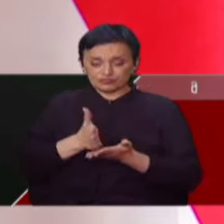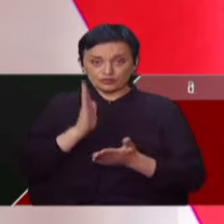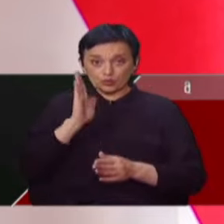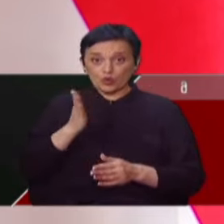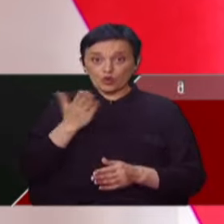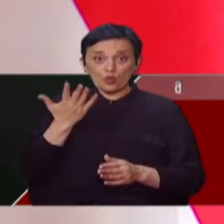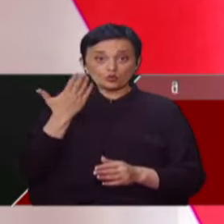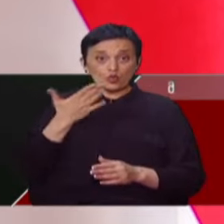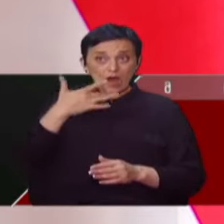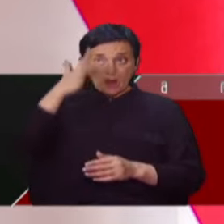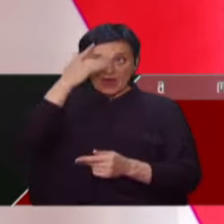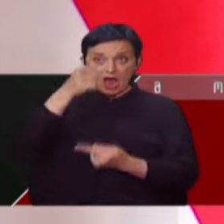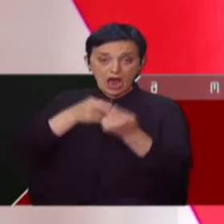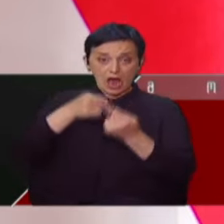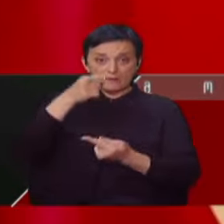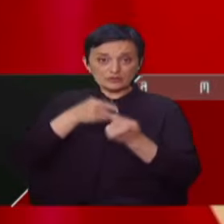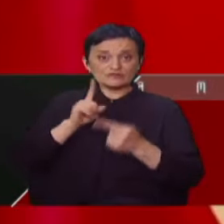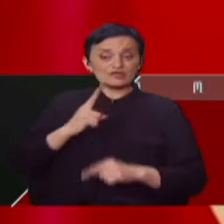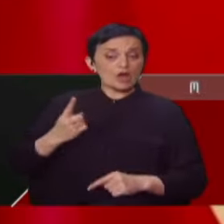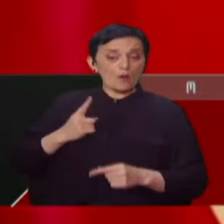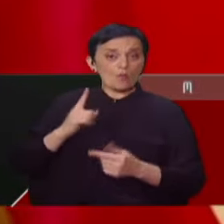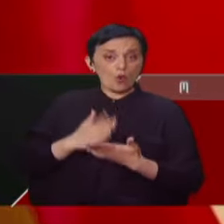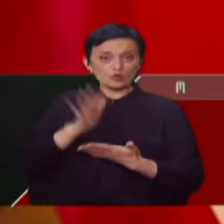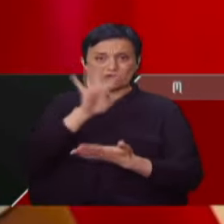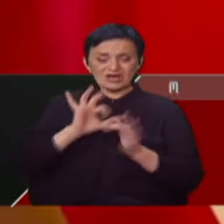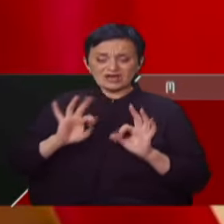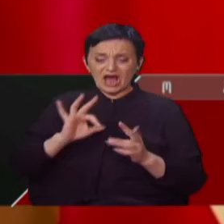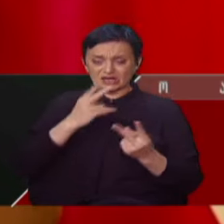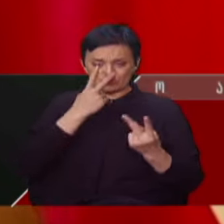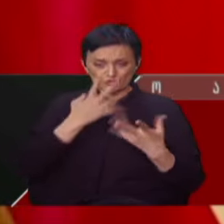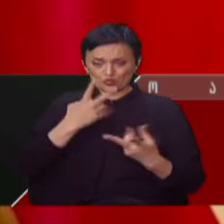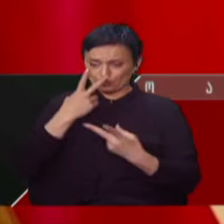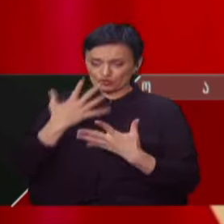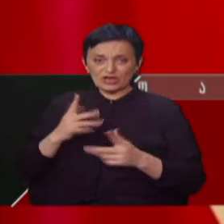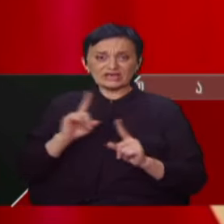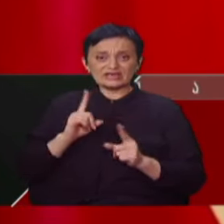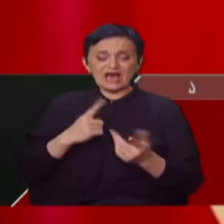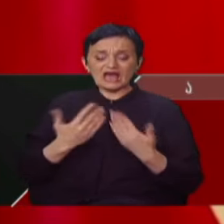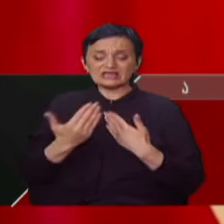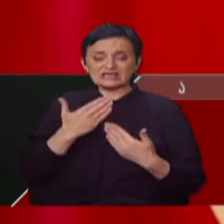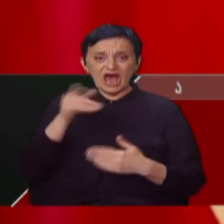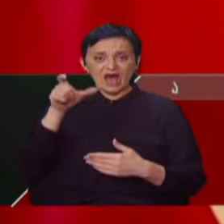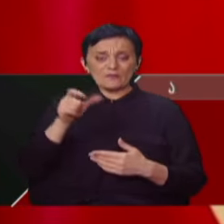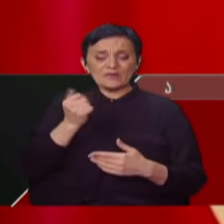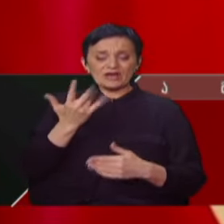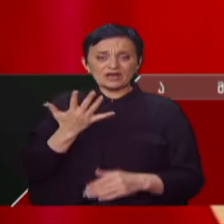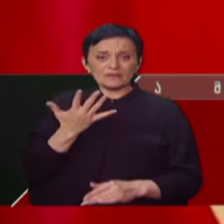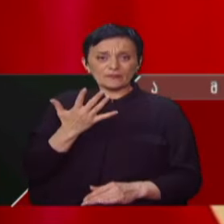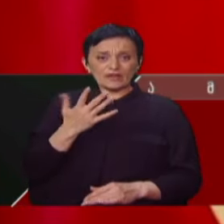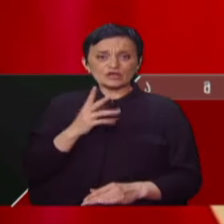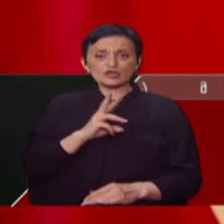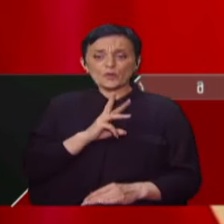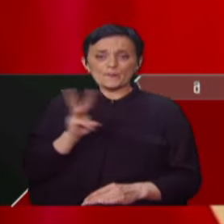თუ ამერიკელებს ევძვი, რამოდენი უნდა კონდეს. ამ განცხადებაშიც კარგად ჩანს ის ყველაფერი, თუ რა დამოკიდებულება აქვს რამდენიმე